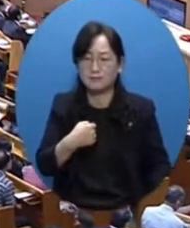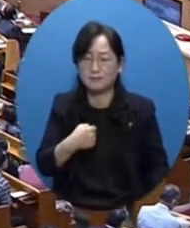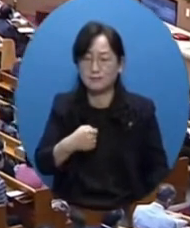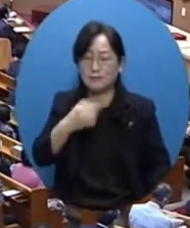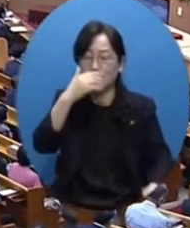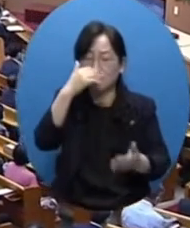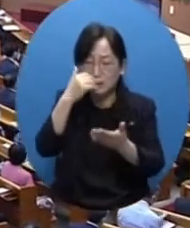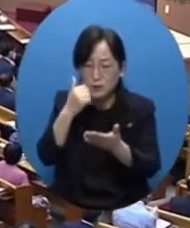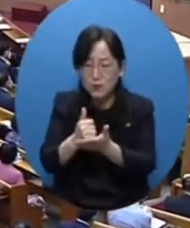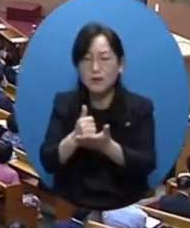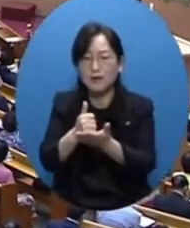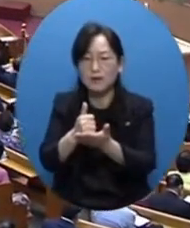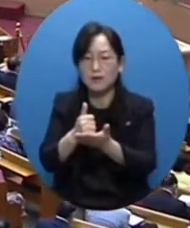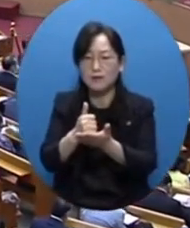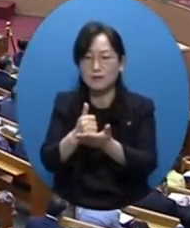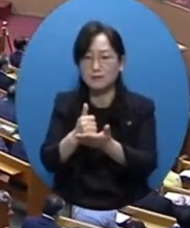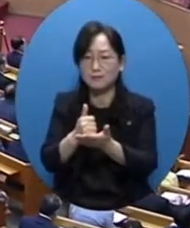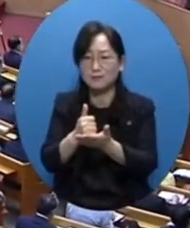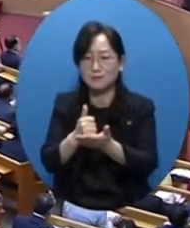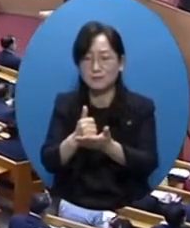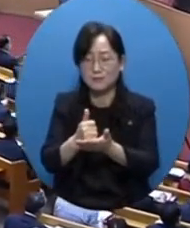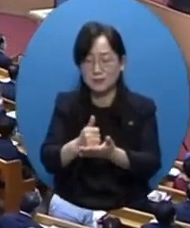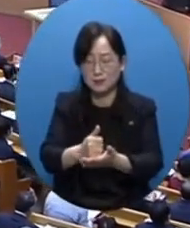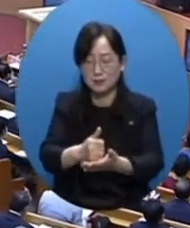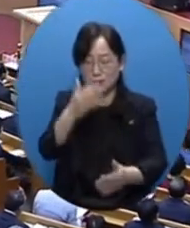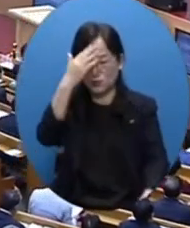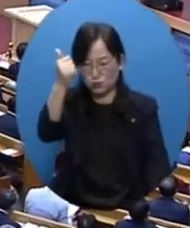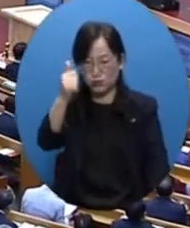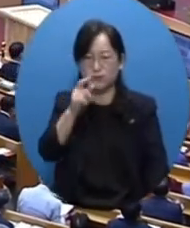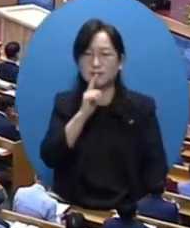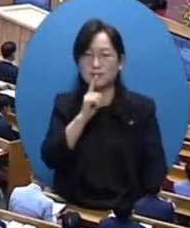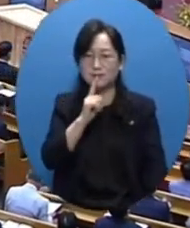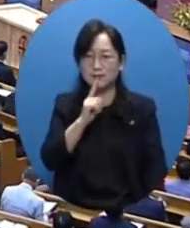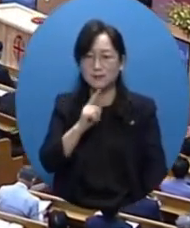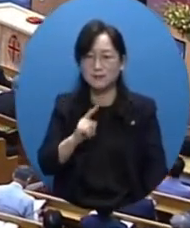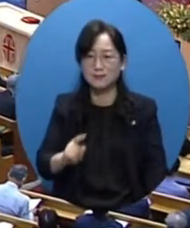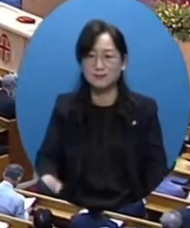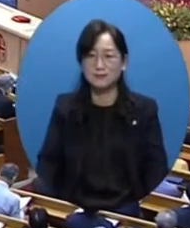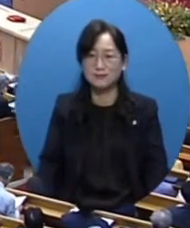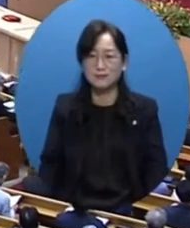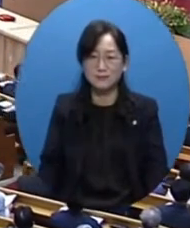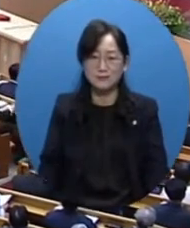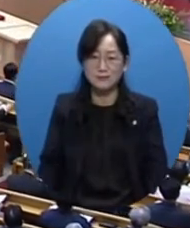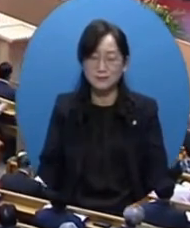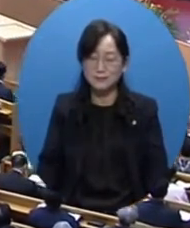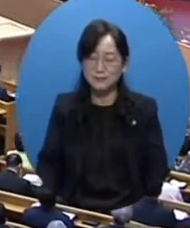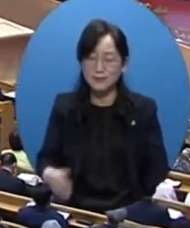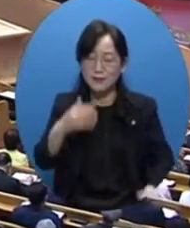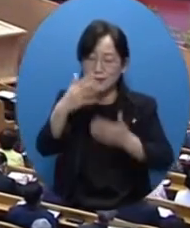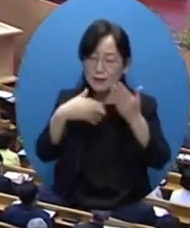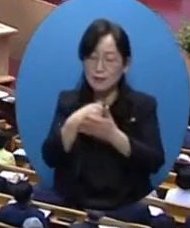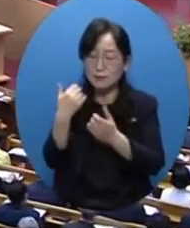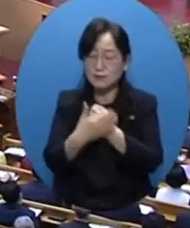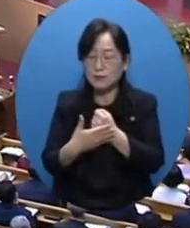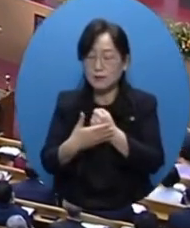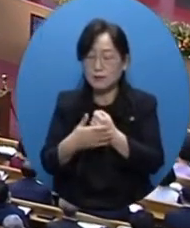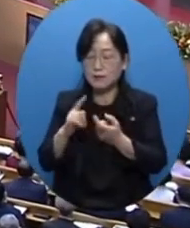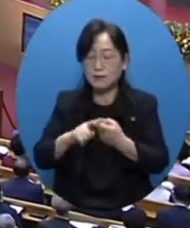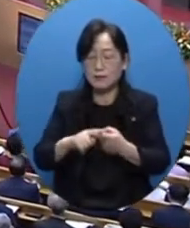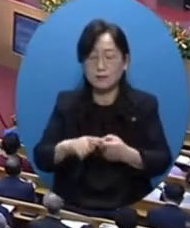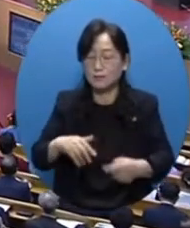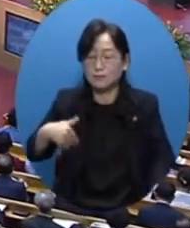죄의 이래 두목 같은 사람입니다 한 때 하나님의 은혜를 모르고